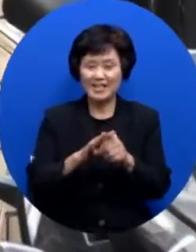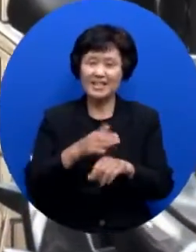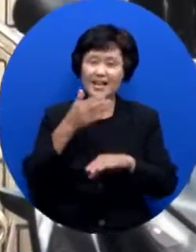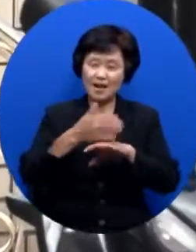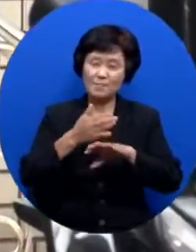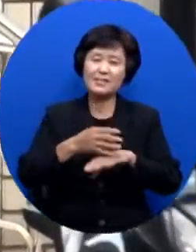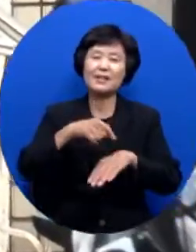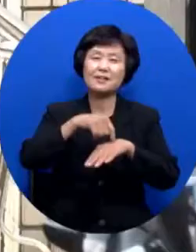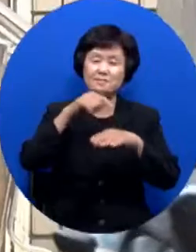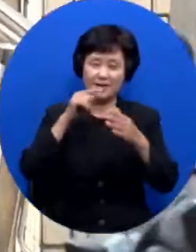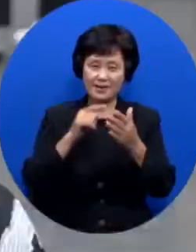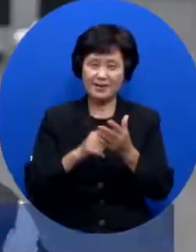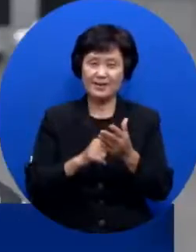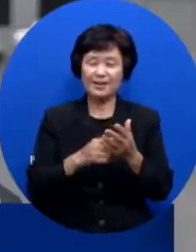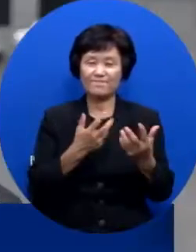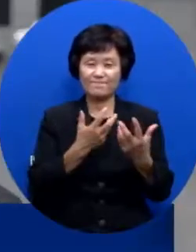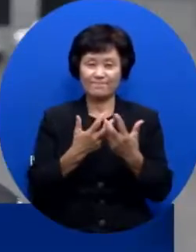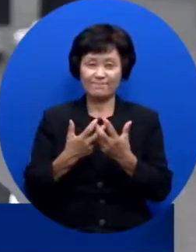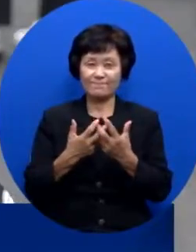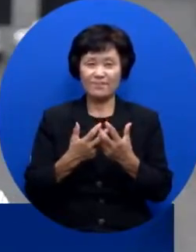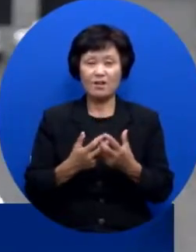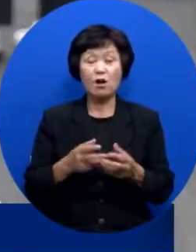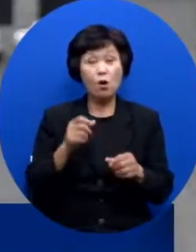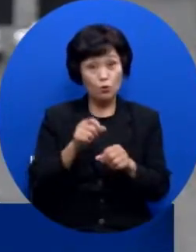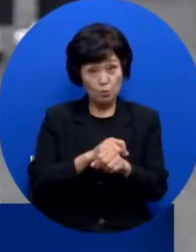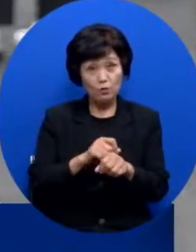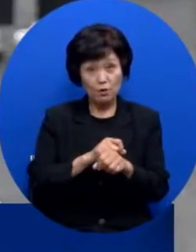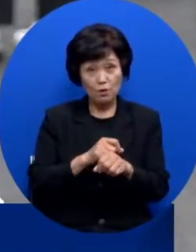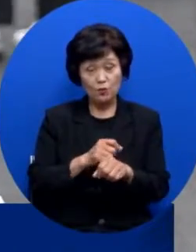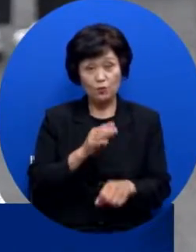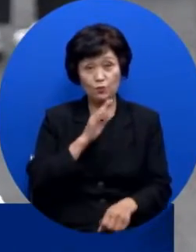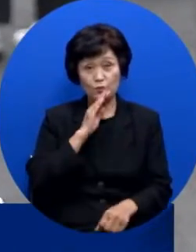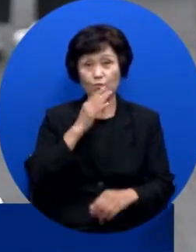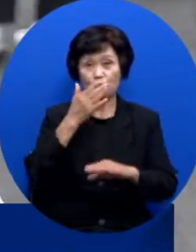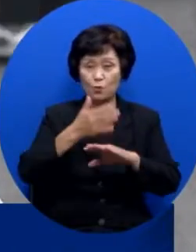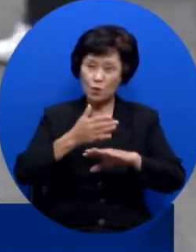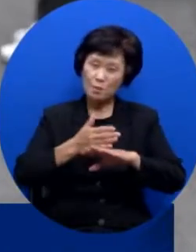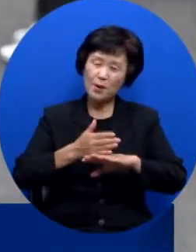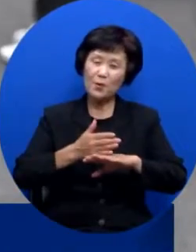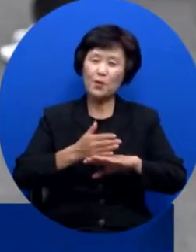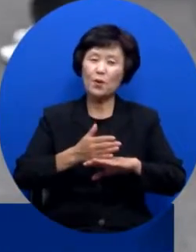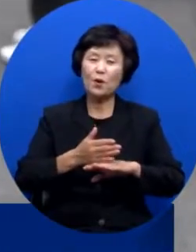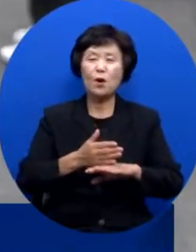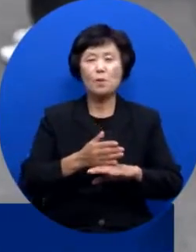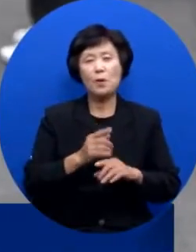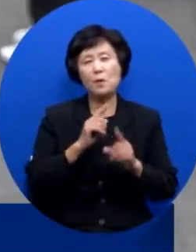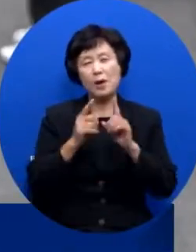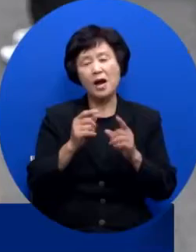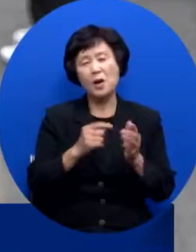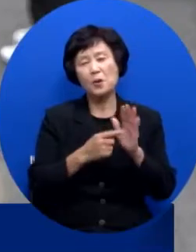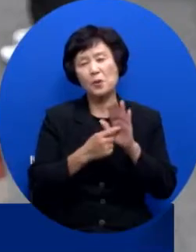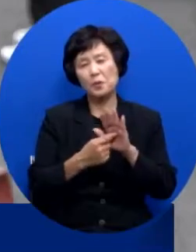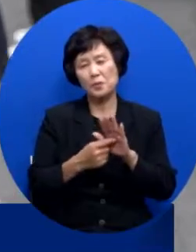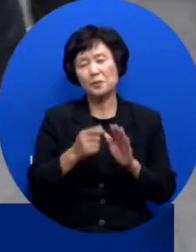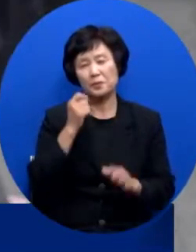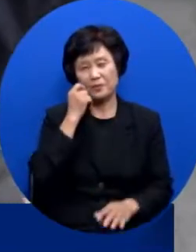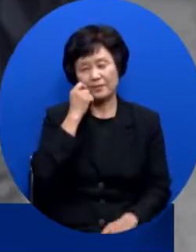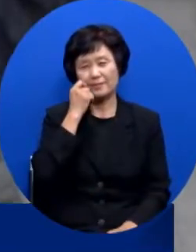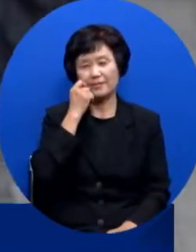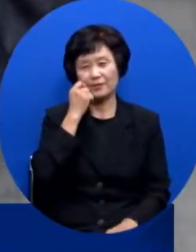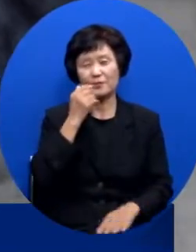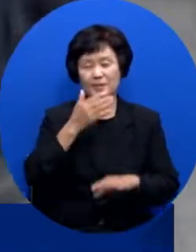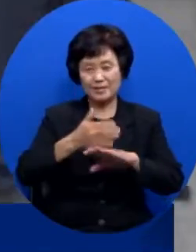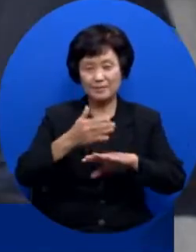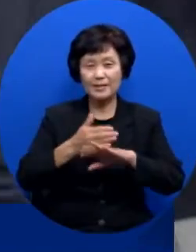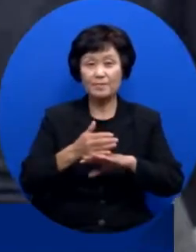마음뿐입니다. 특별하죠. 정말 고맙고 감사하고 뭐라고 말할 수가 없어요.